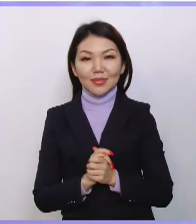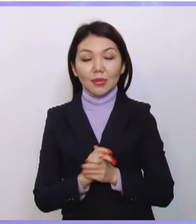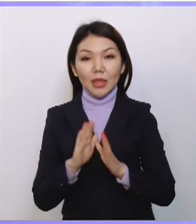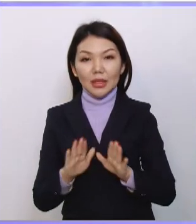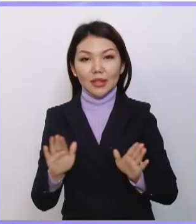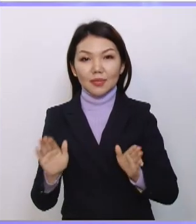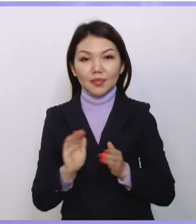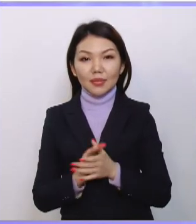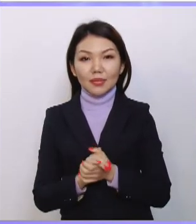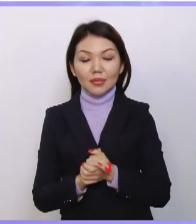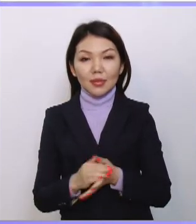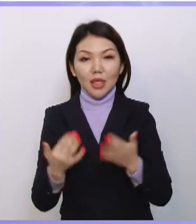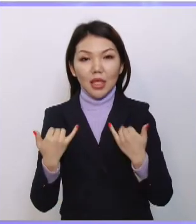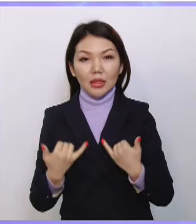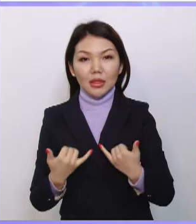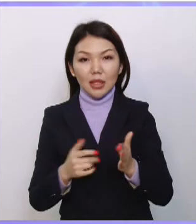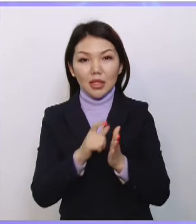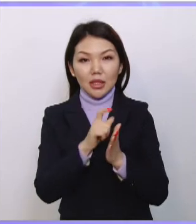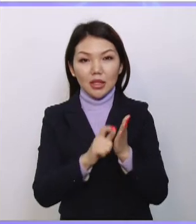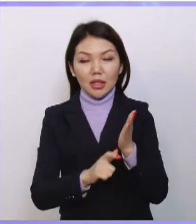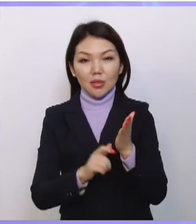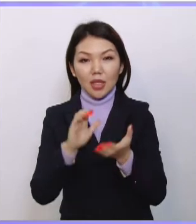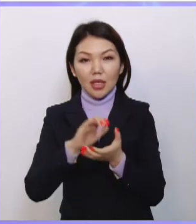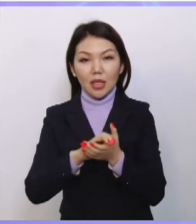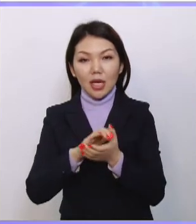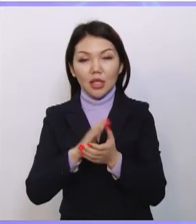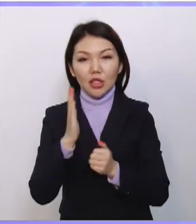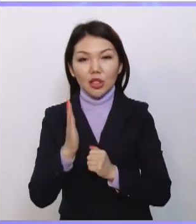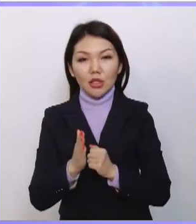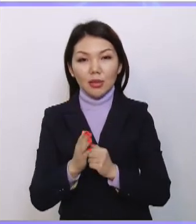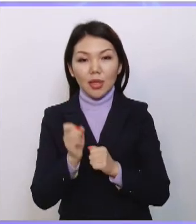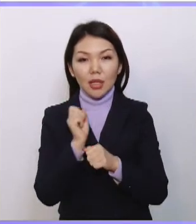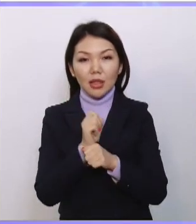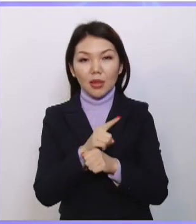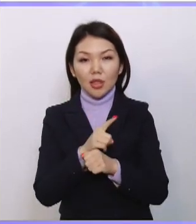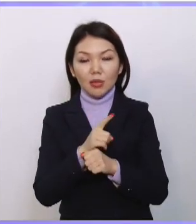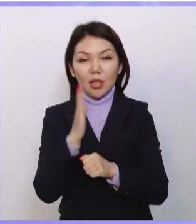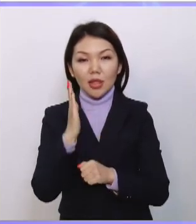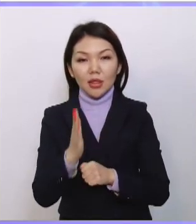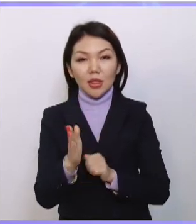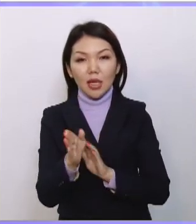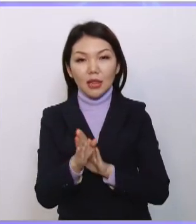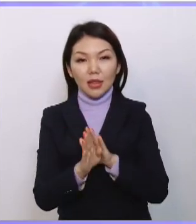Балдар, ал эми азыр текст менен таанышып, тапшырманы аткаргыла.